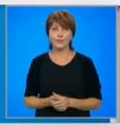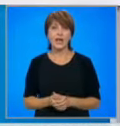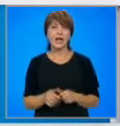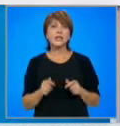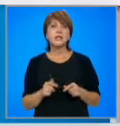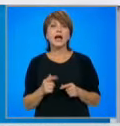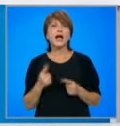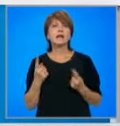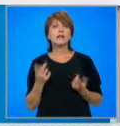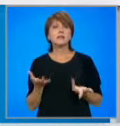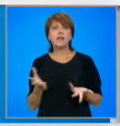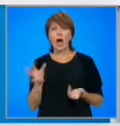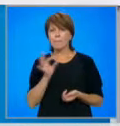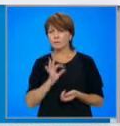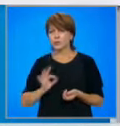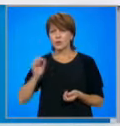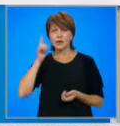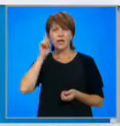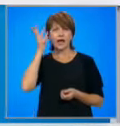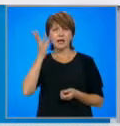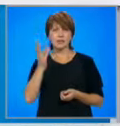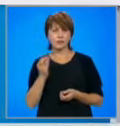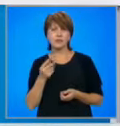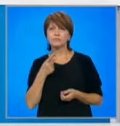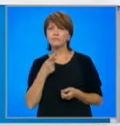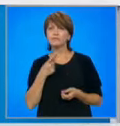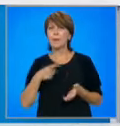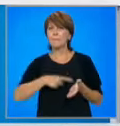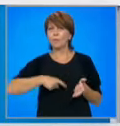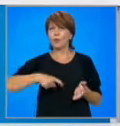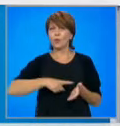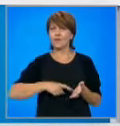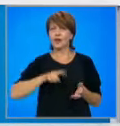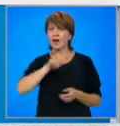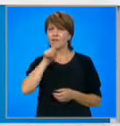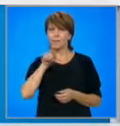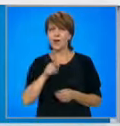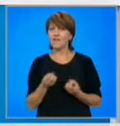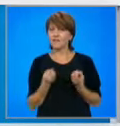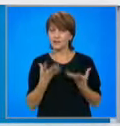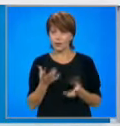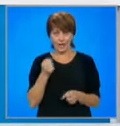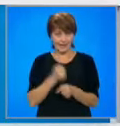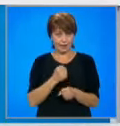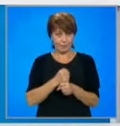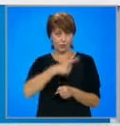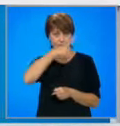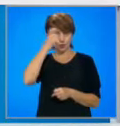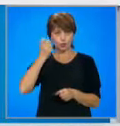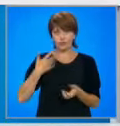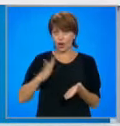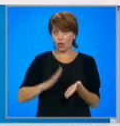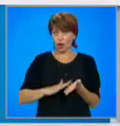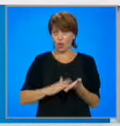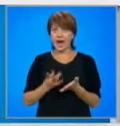Сега към един почти абсурден казус у нас, който провокира доста сериозен въпрос. Възможно ли е да работиш на трудов договор,